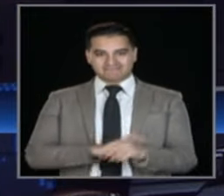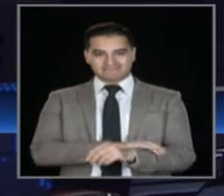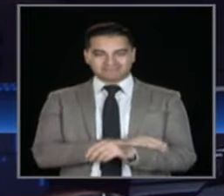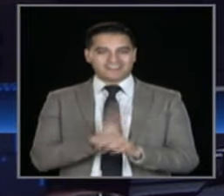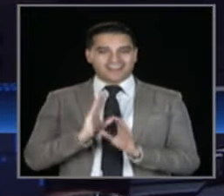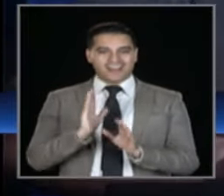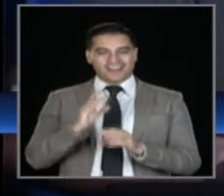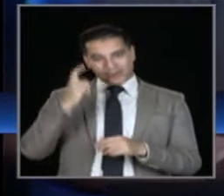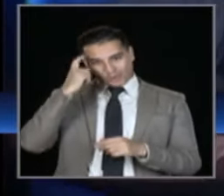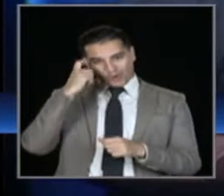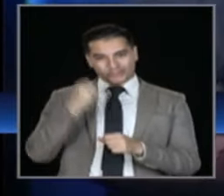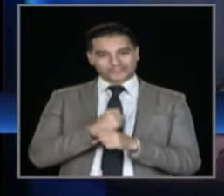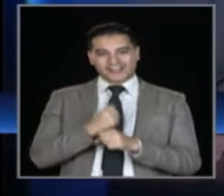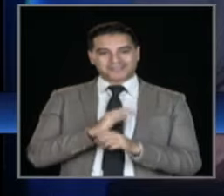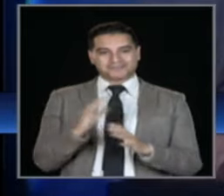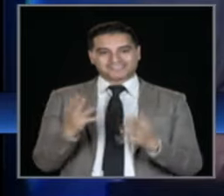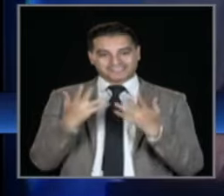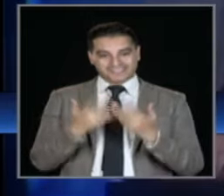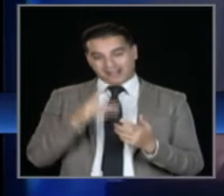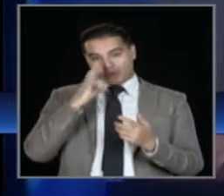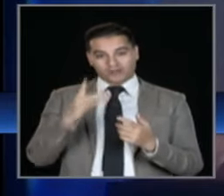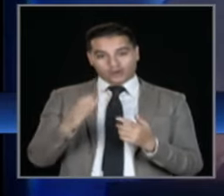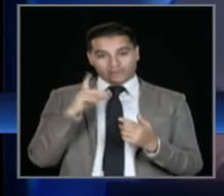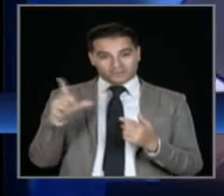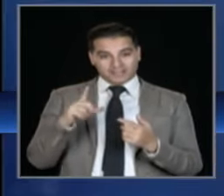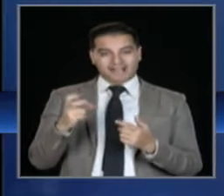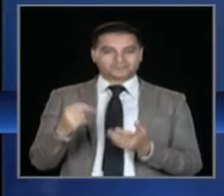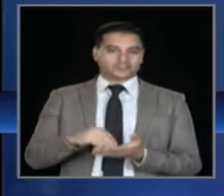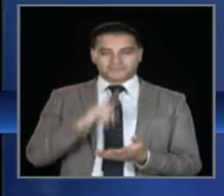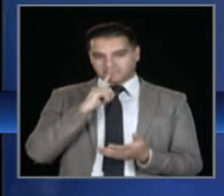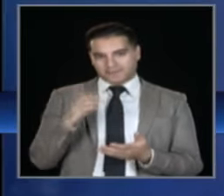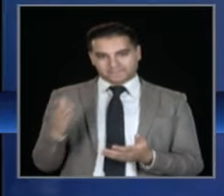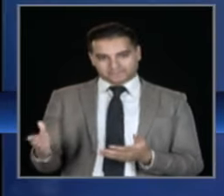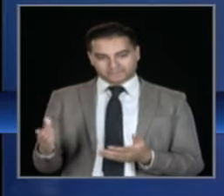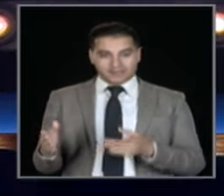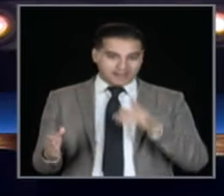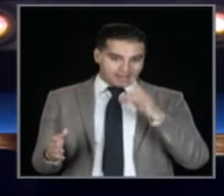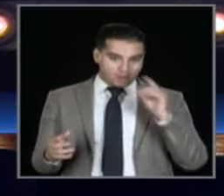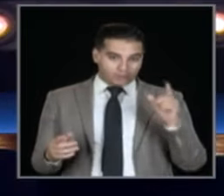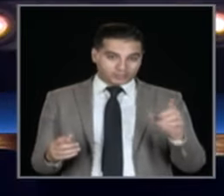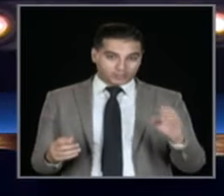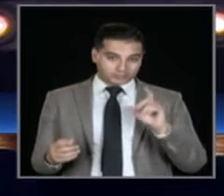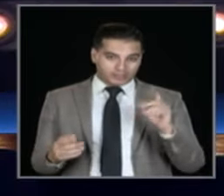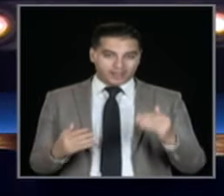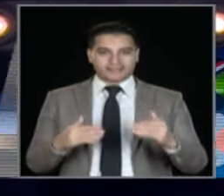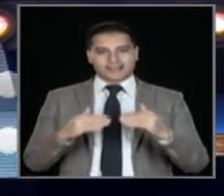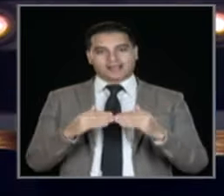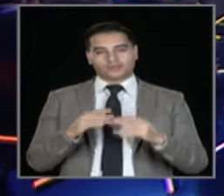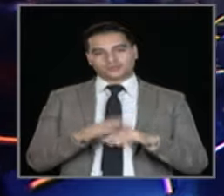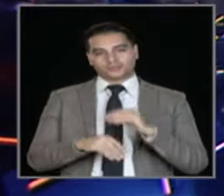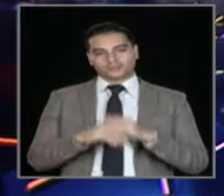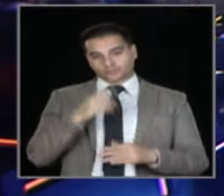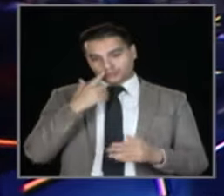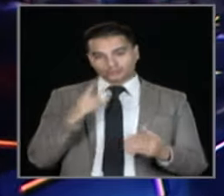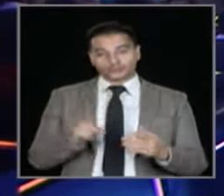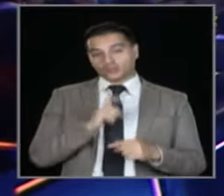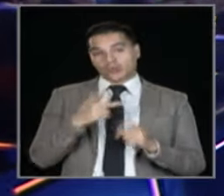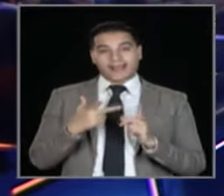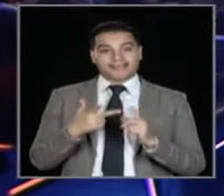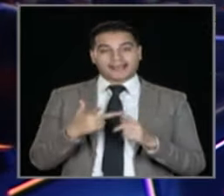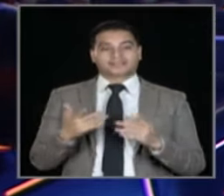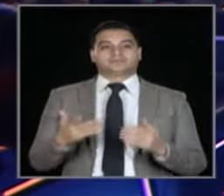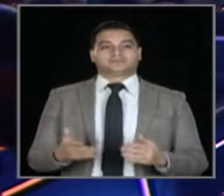خالص، لو جاوبت صح 25 نقطة. حاولي تتعدلي. السؤال الثالث،